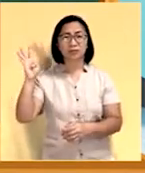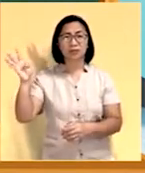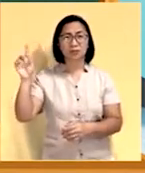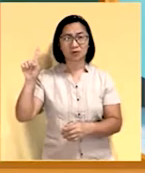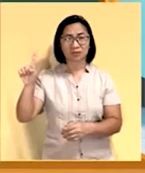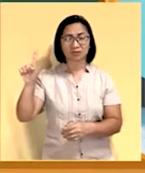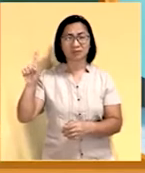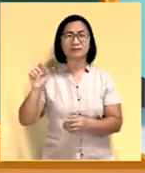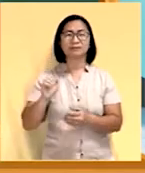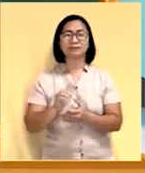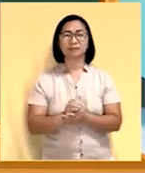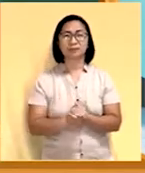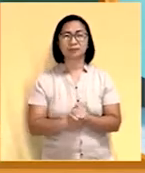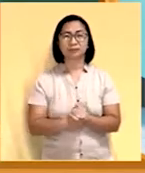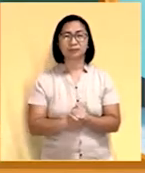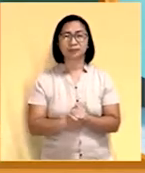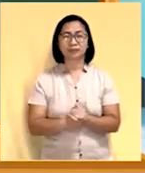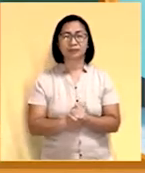441.